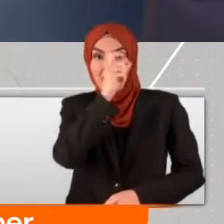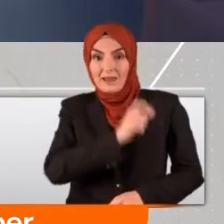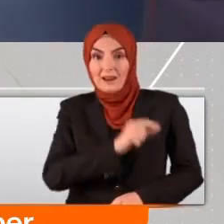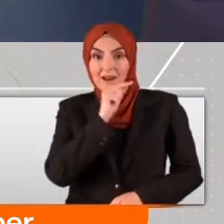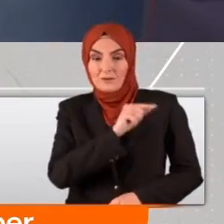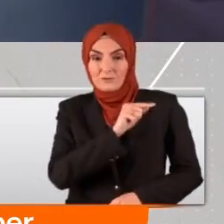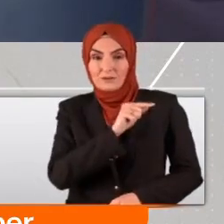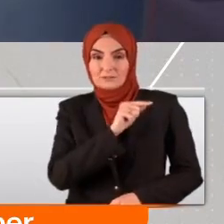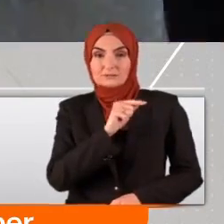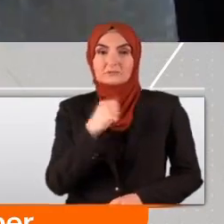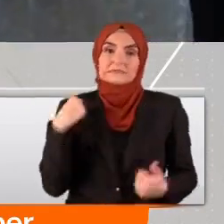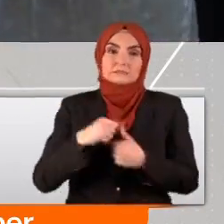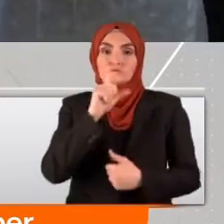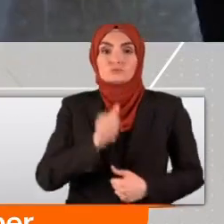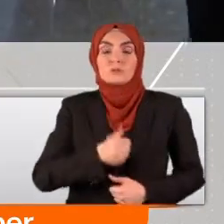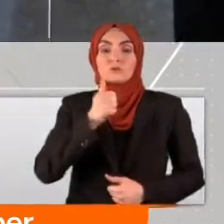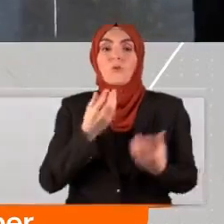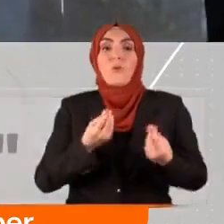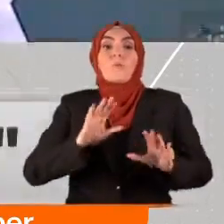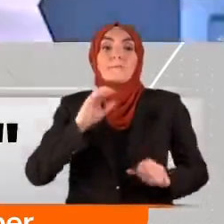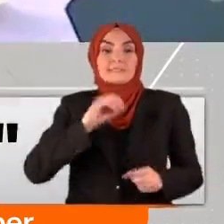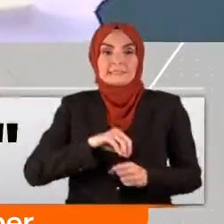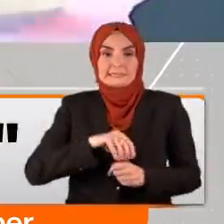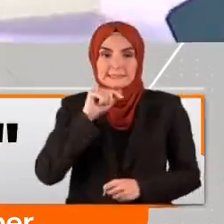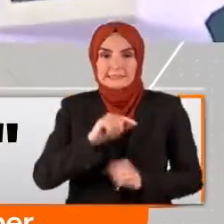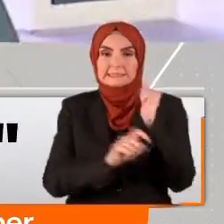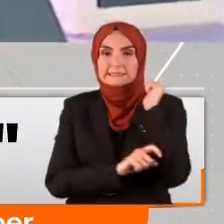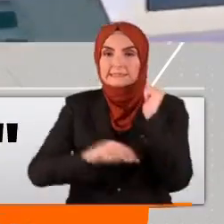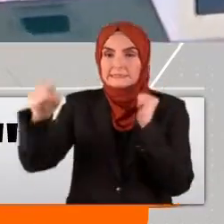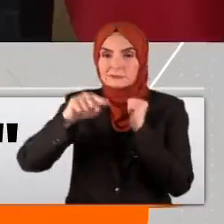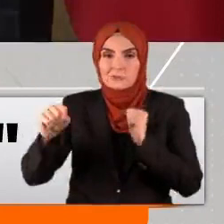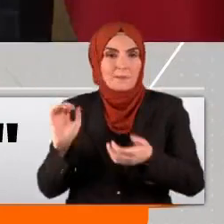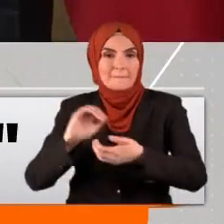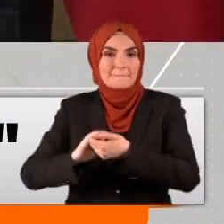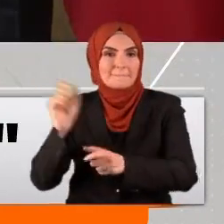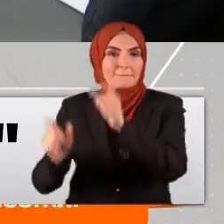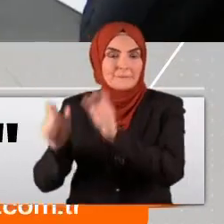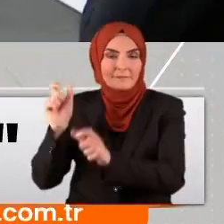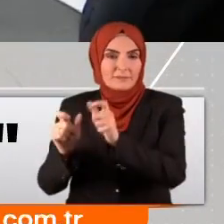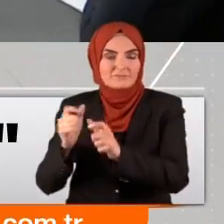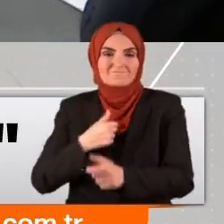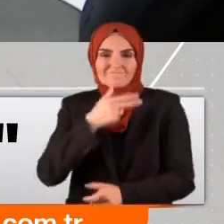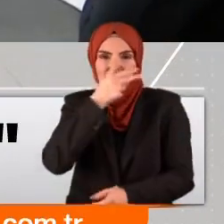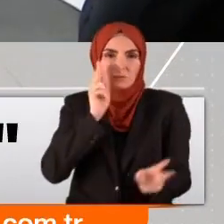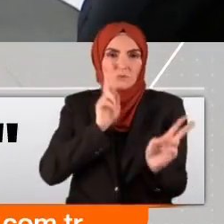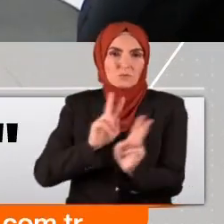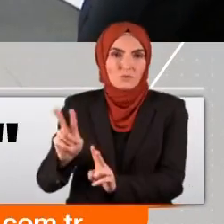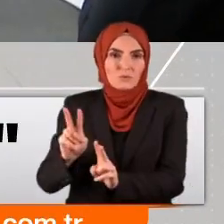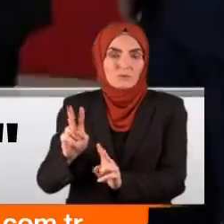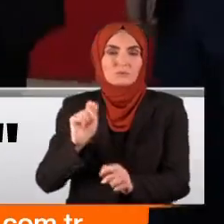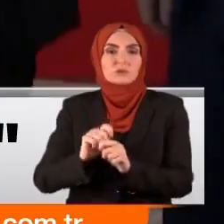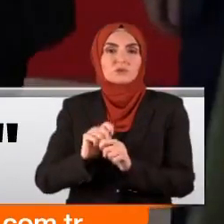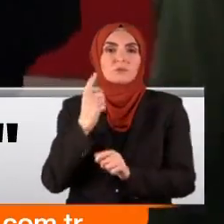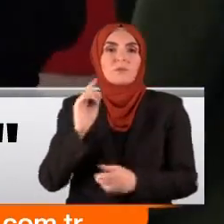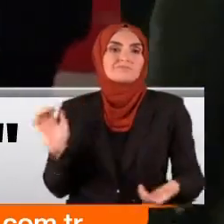Cumhurbaşkanı yapmamak adına bu terör örgütüyle de onun siyasi sözcüleriyle de üzülerek görüyoruz ki işbirliği içindeler